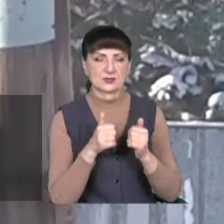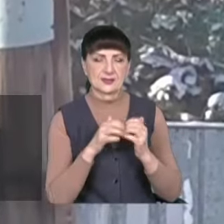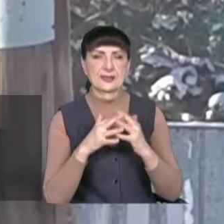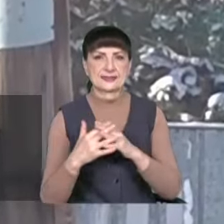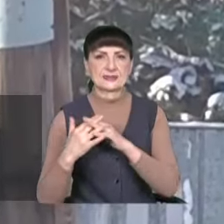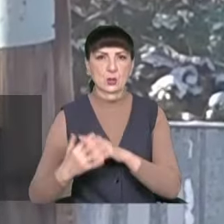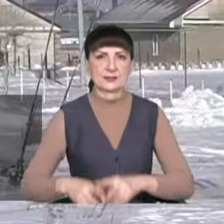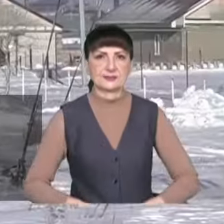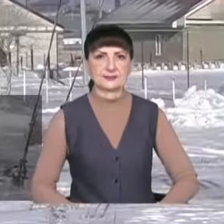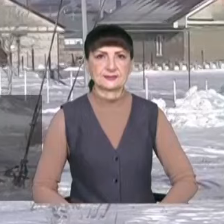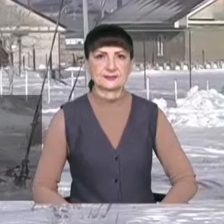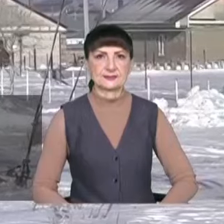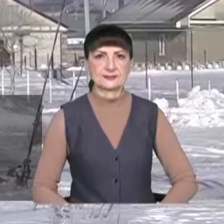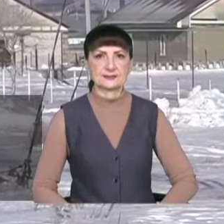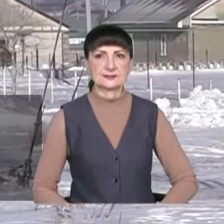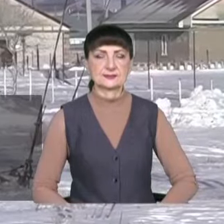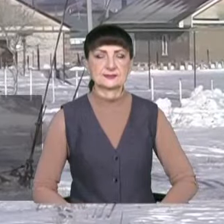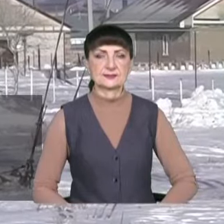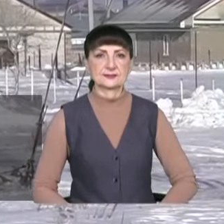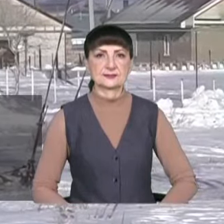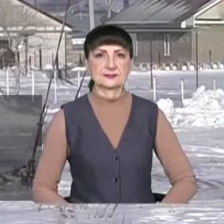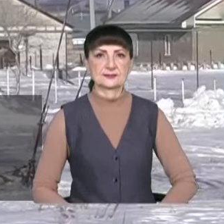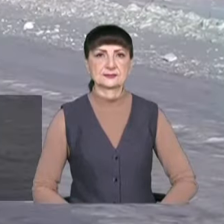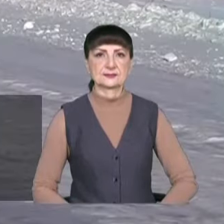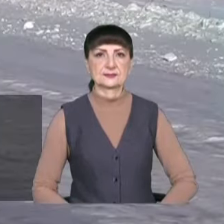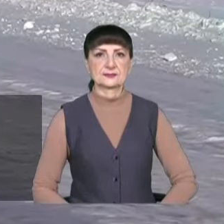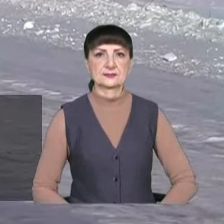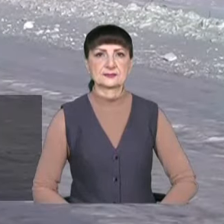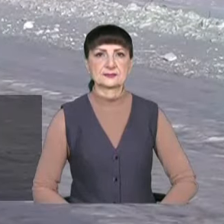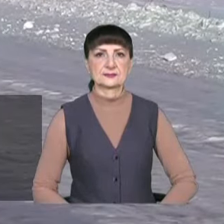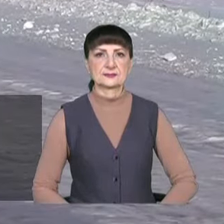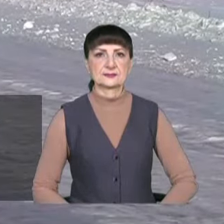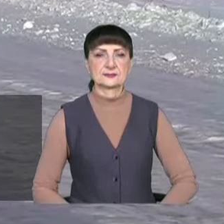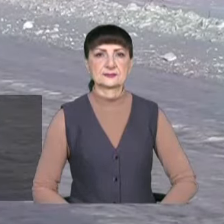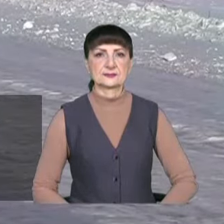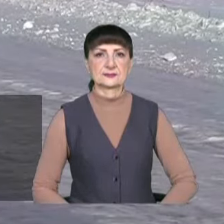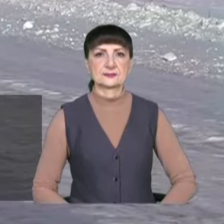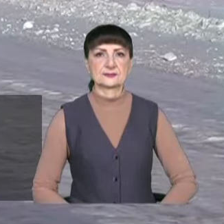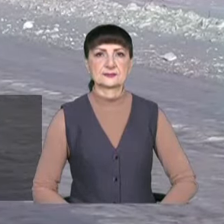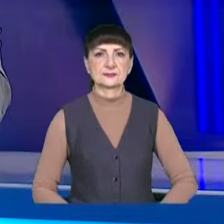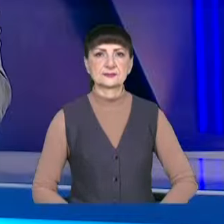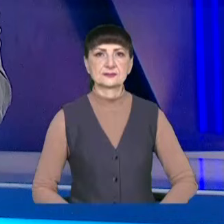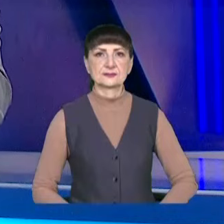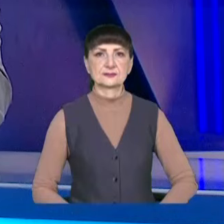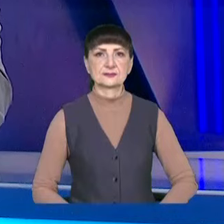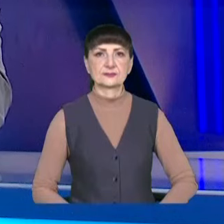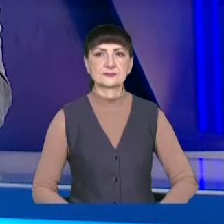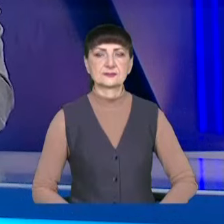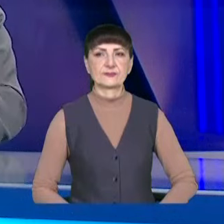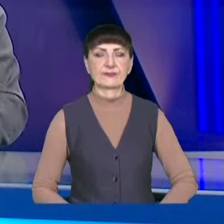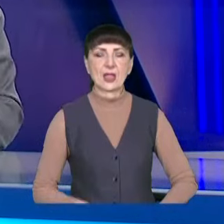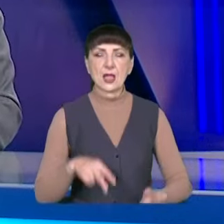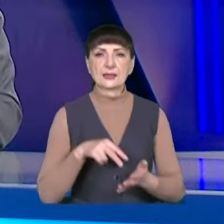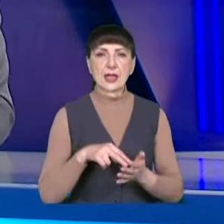говорят чиновники. Мира Альжанова, Нурлан Утигенов, Достантим Ирбекало, телеканал Алматы, Акмолинская область. Тарифы